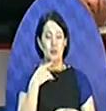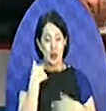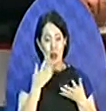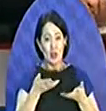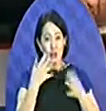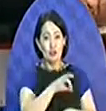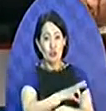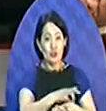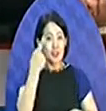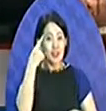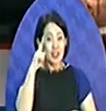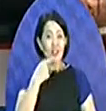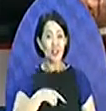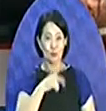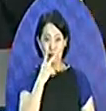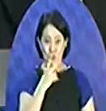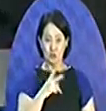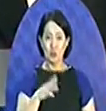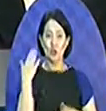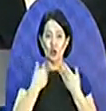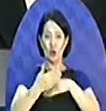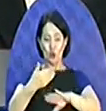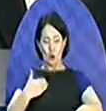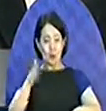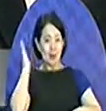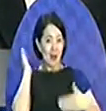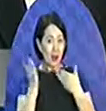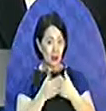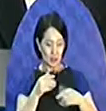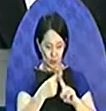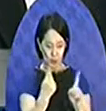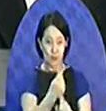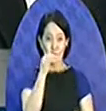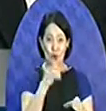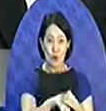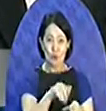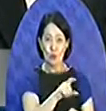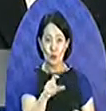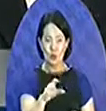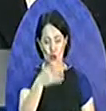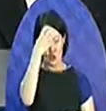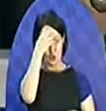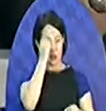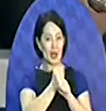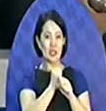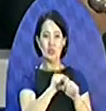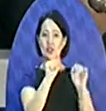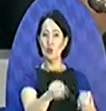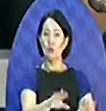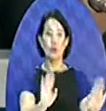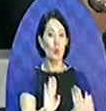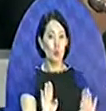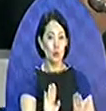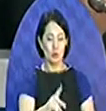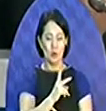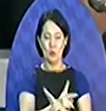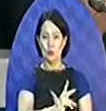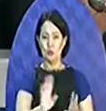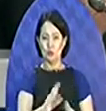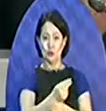тухайлбал төрөнд нь авилгын гэмтрэгт холбогдож байсан хүнийг төрийн албанд томилохгүй байх, за хууль бус томилгоо чөлөөлөлт хийсэн